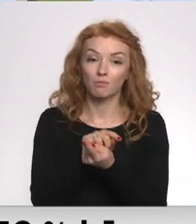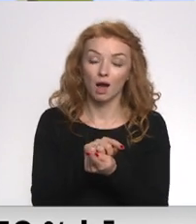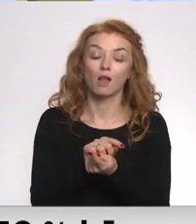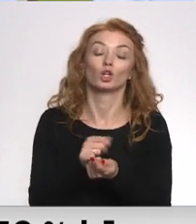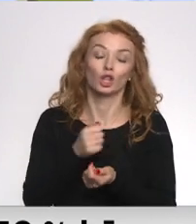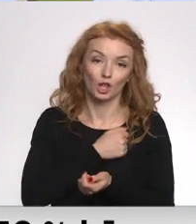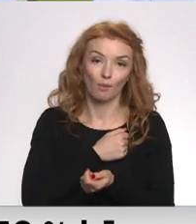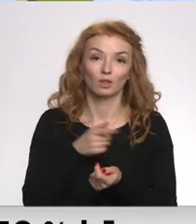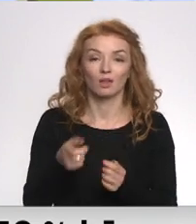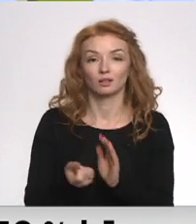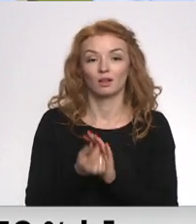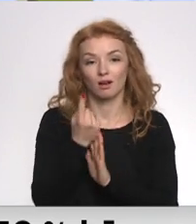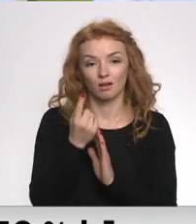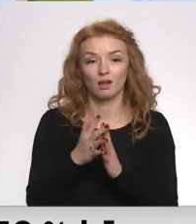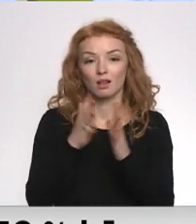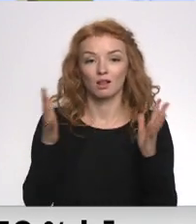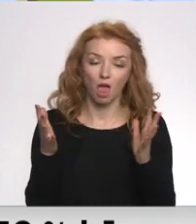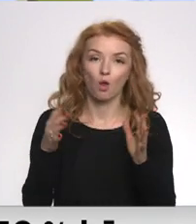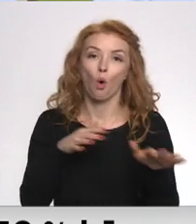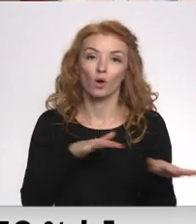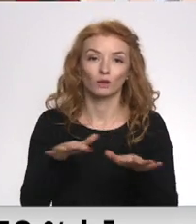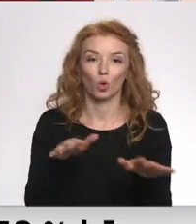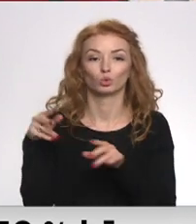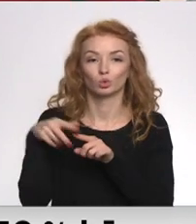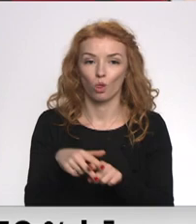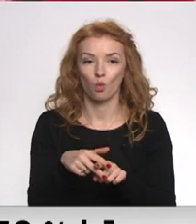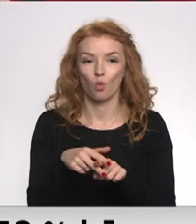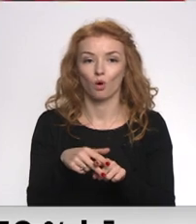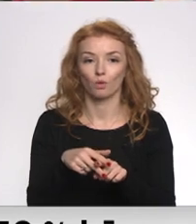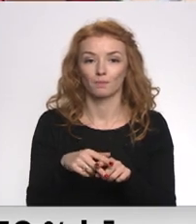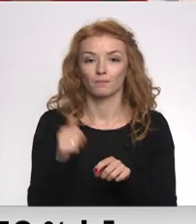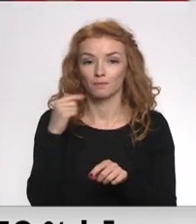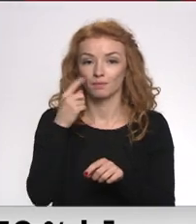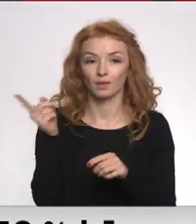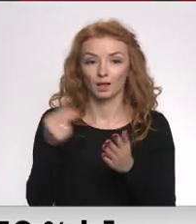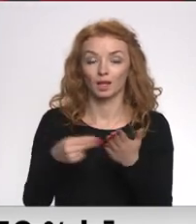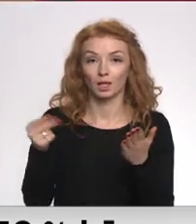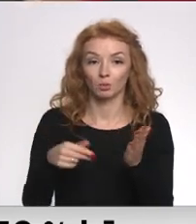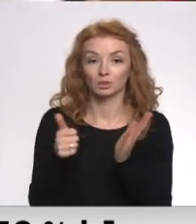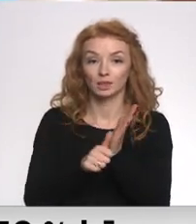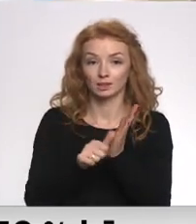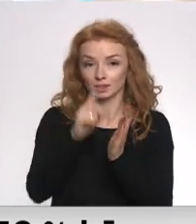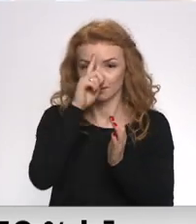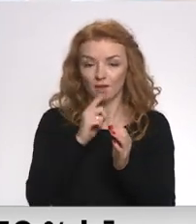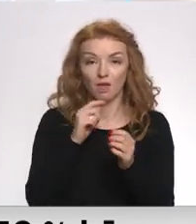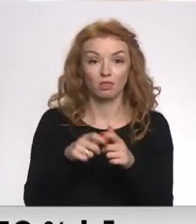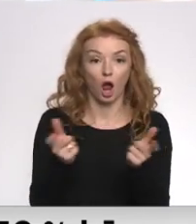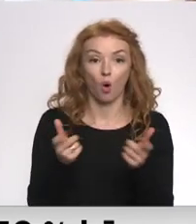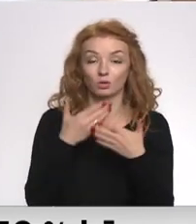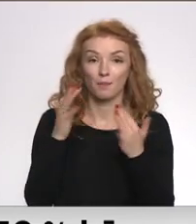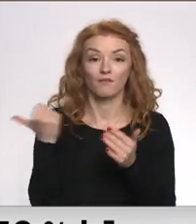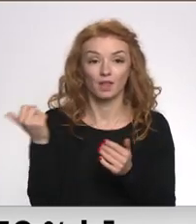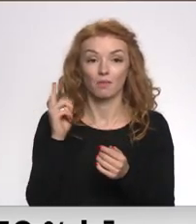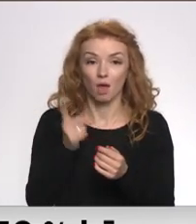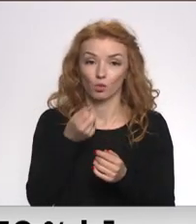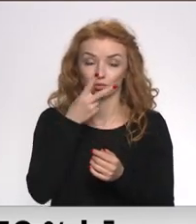diemžēl, ļoti lielu organizatorisko slogu papildus. Viņi pieslēdz līgumu sestdien, svētdien talonu nebija, bet viņiem pienākās, viņi